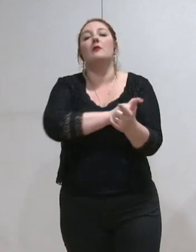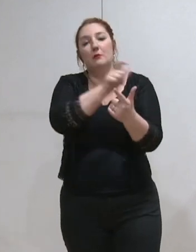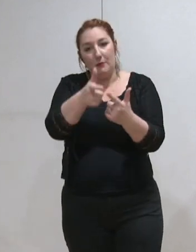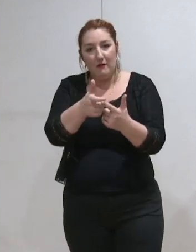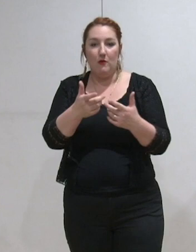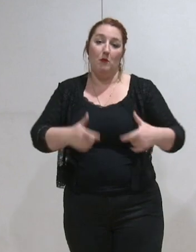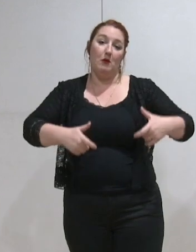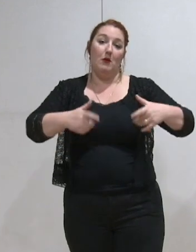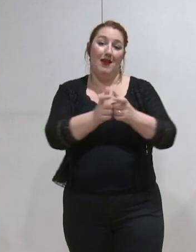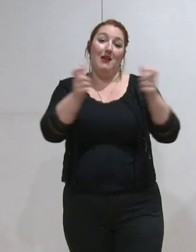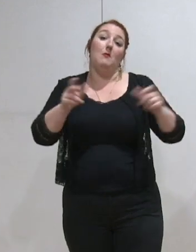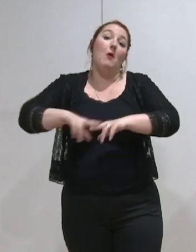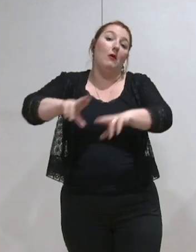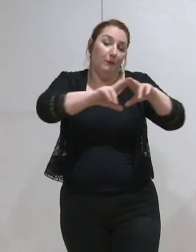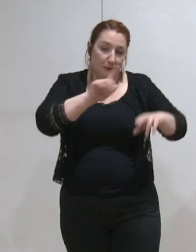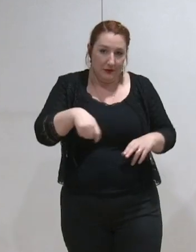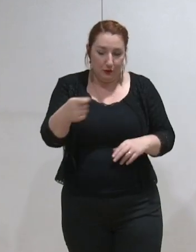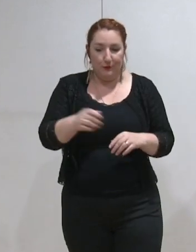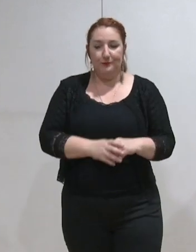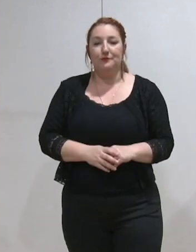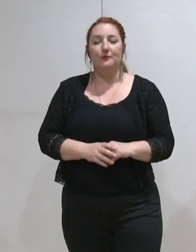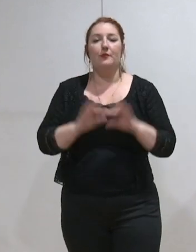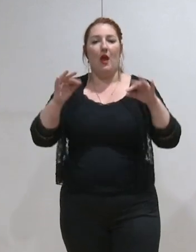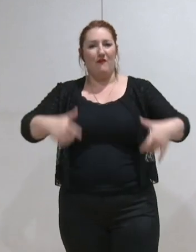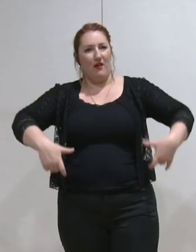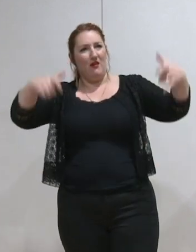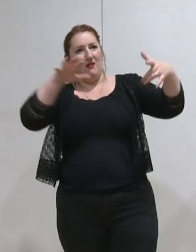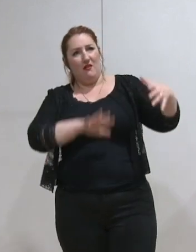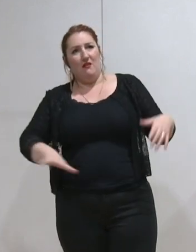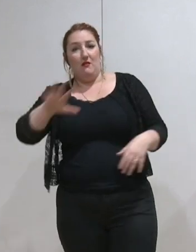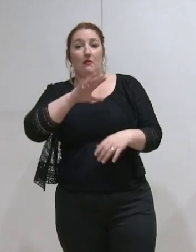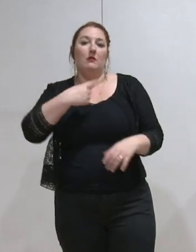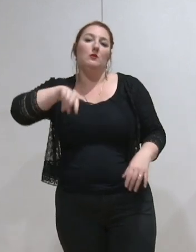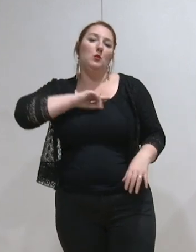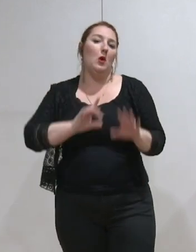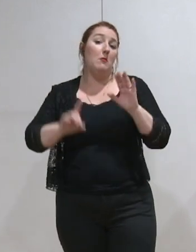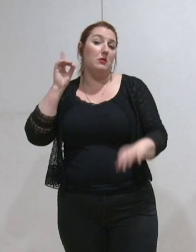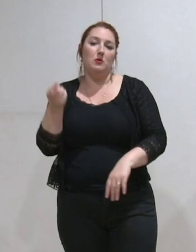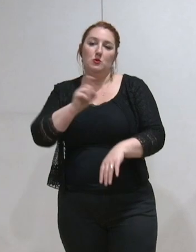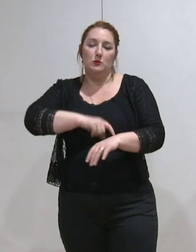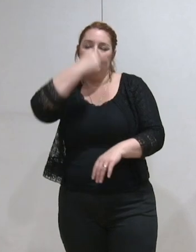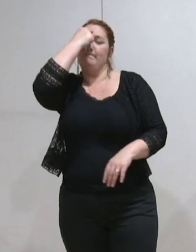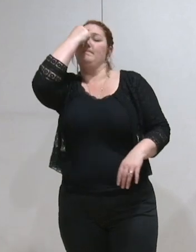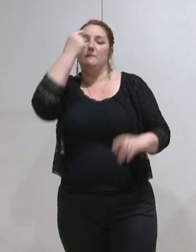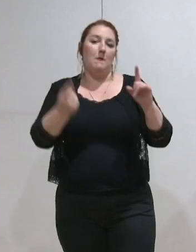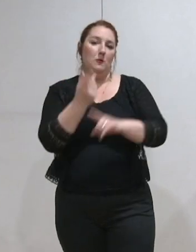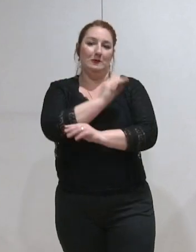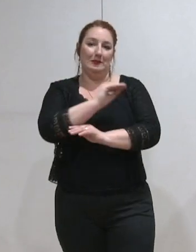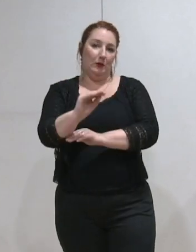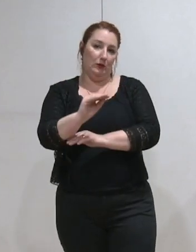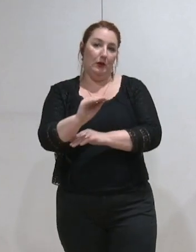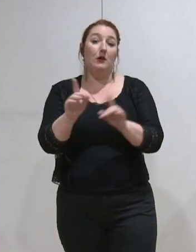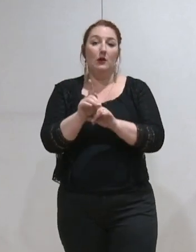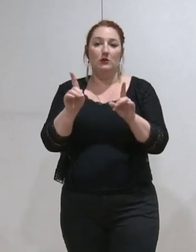l'équipement sur l'ensemble du bâtiment notre préoccupation a été d'assurer la sécurité et d'éviter toute nouvell